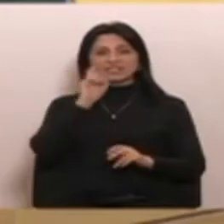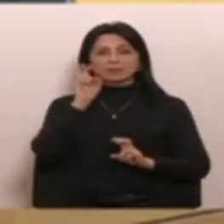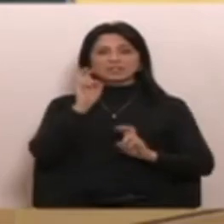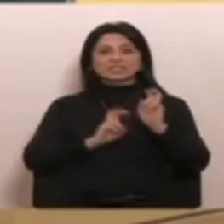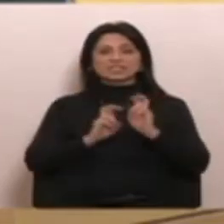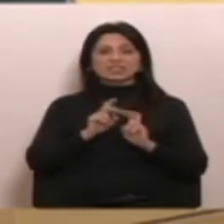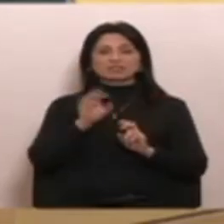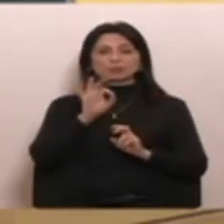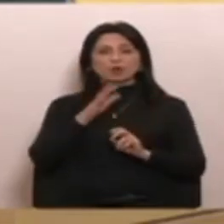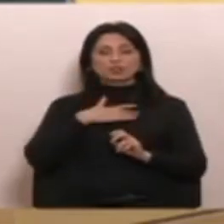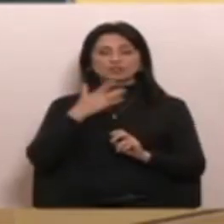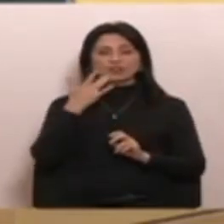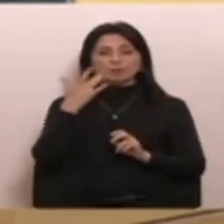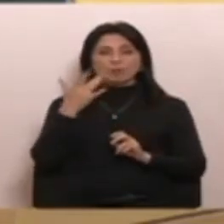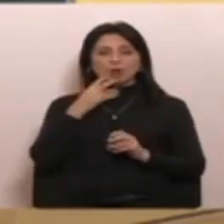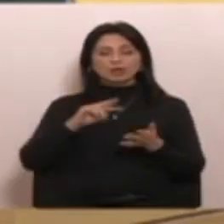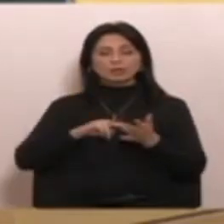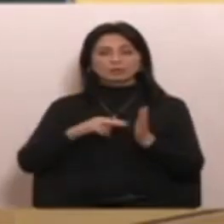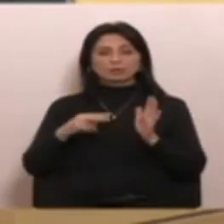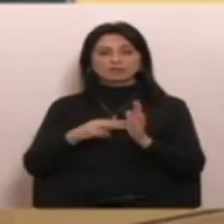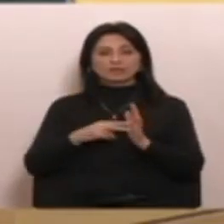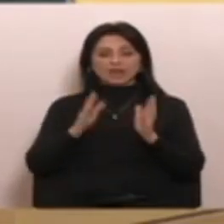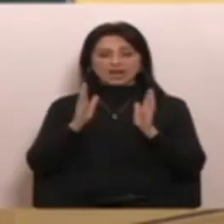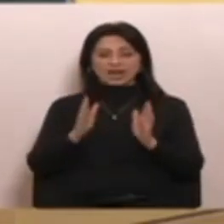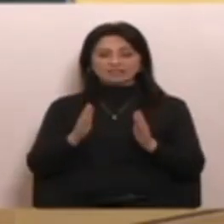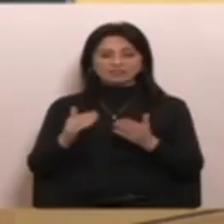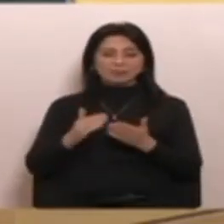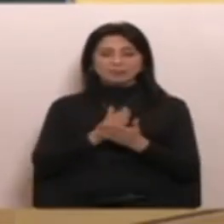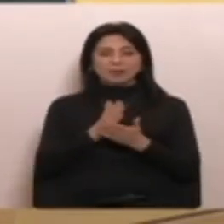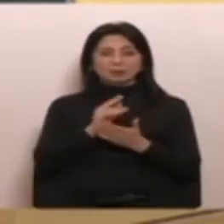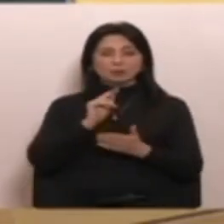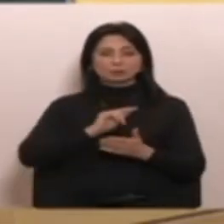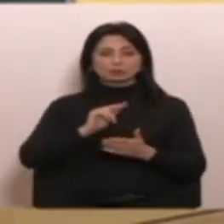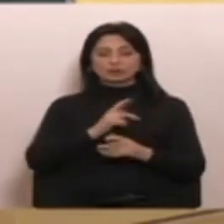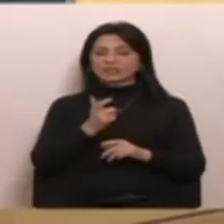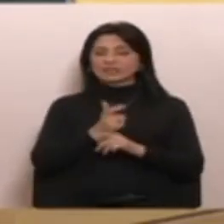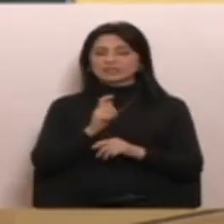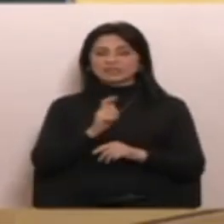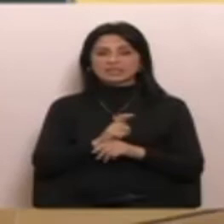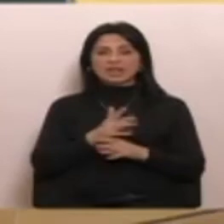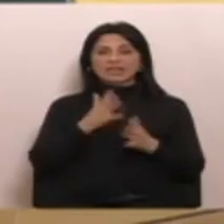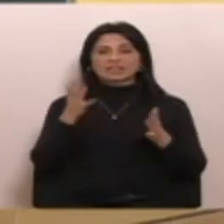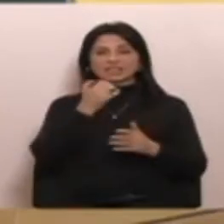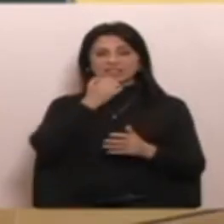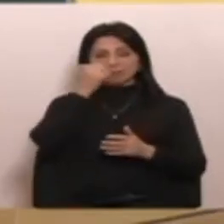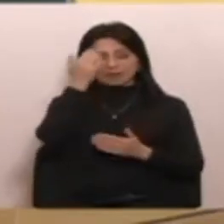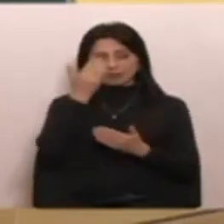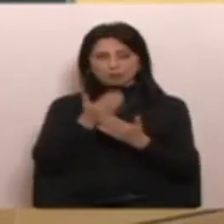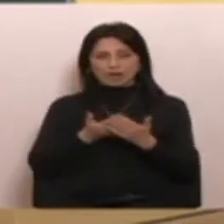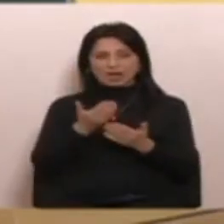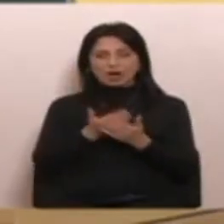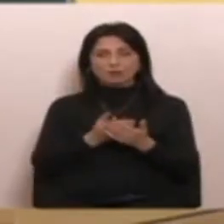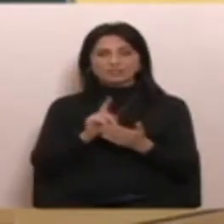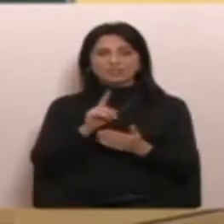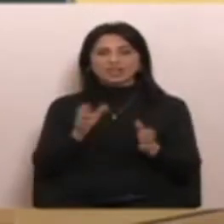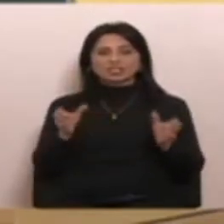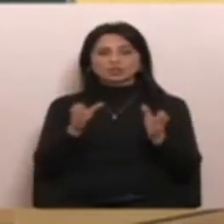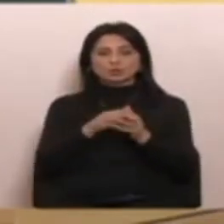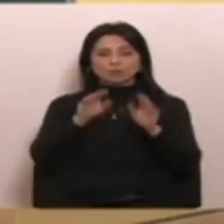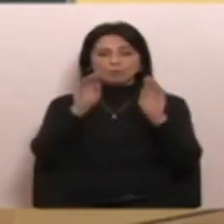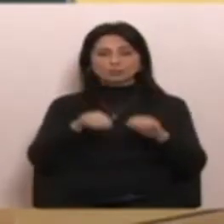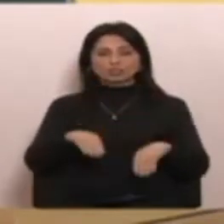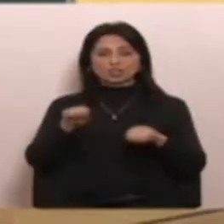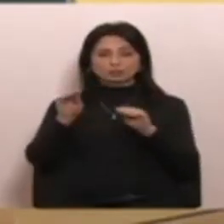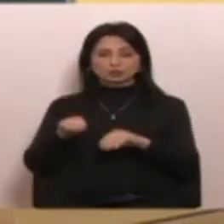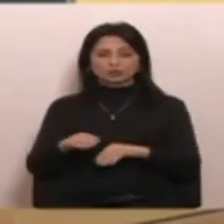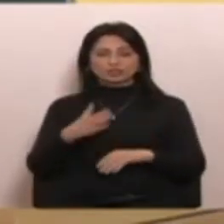მიმართ ჩვენი პოლიტიკის და სტრატეგიის განსაზღვრის მიმართულებით მუშაობა. ძალიან დიდი მადლობა იმ რეკომენდაციებისთვის, რაც ჯგუფმა შეიმუშავა